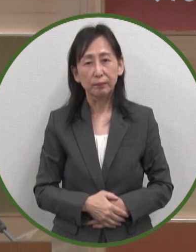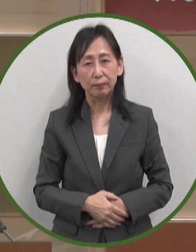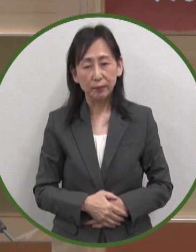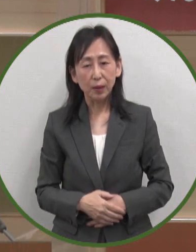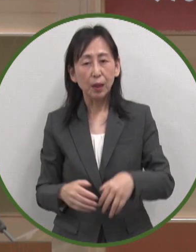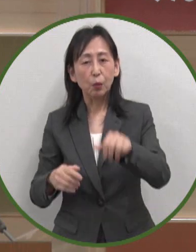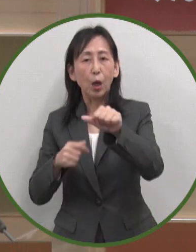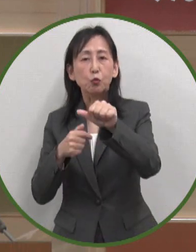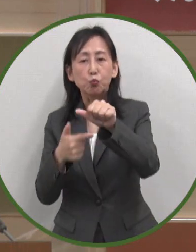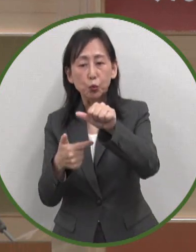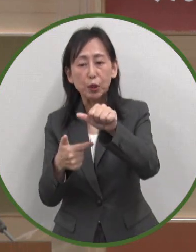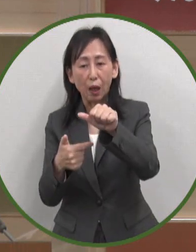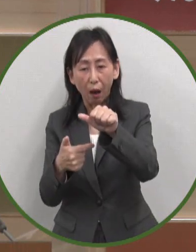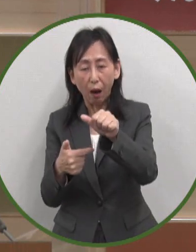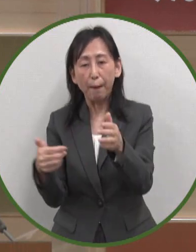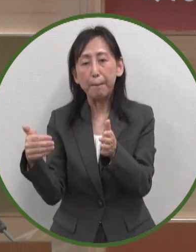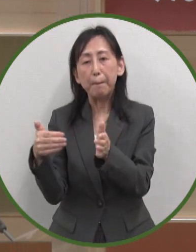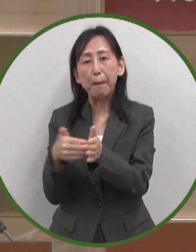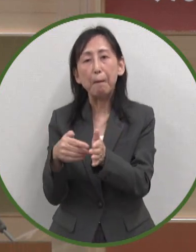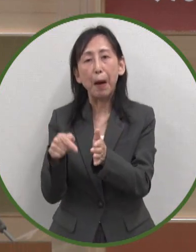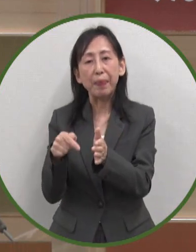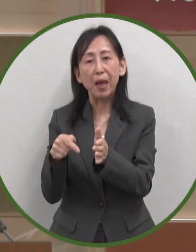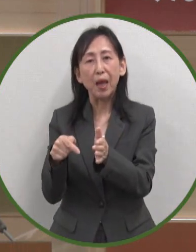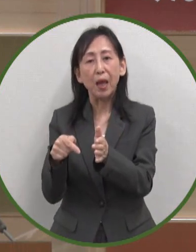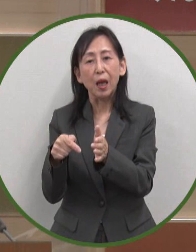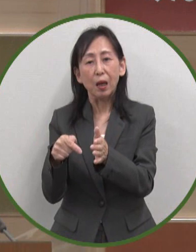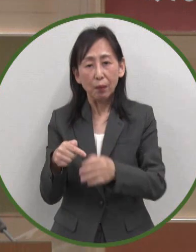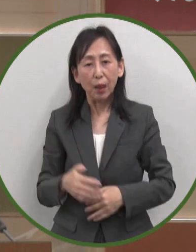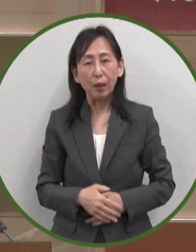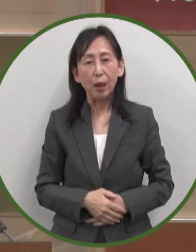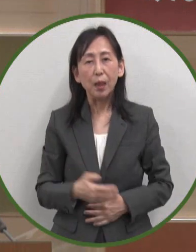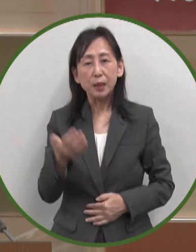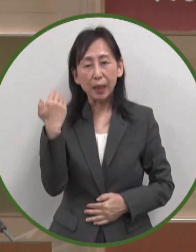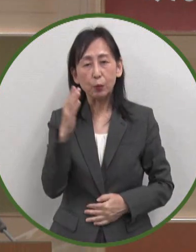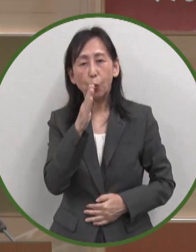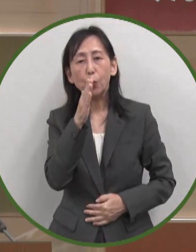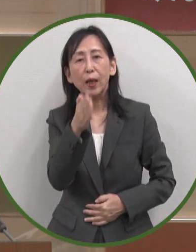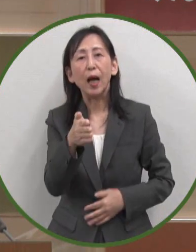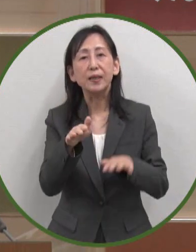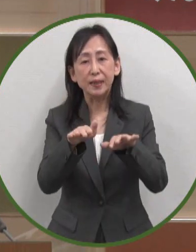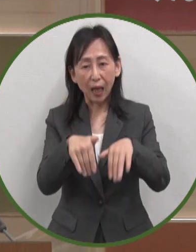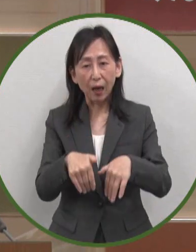6日までの間というのはですね、先ほどお願いしたような